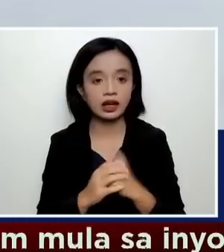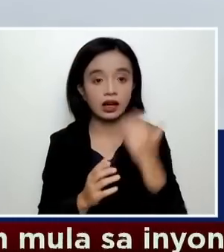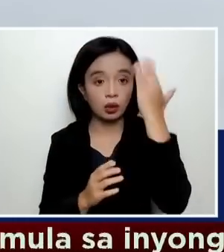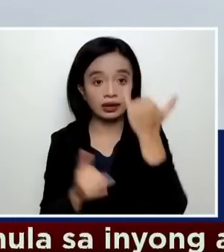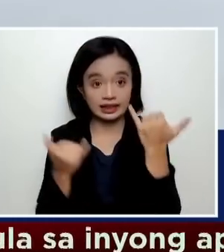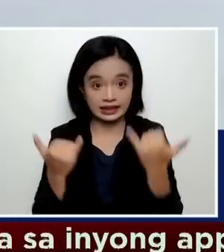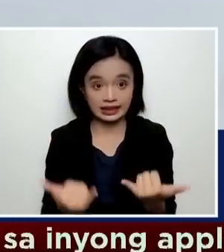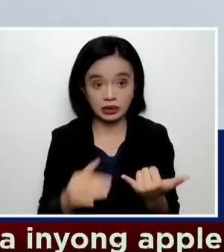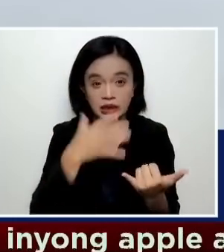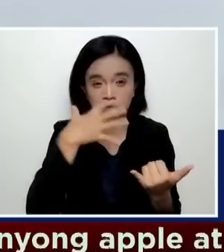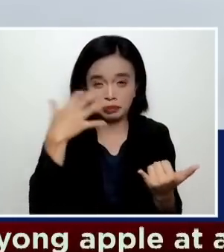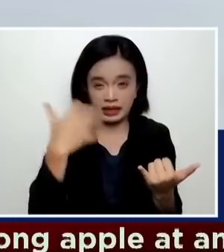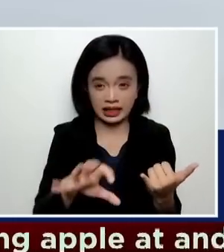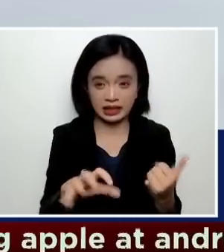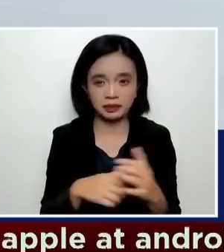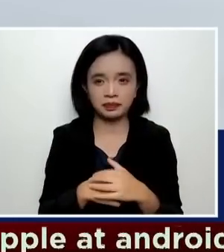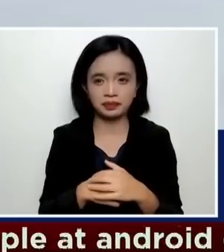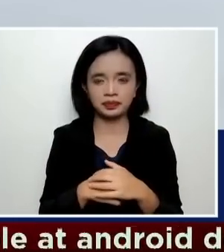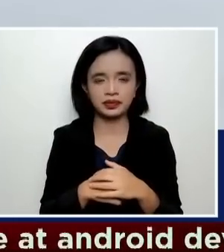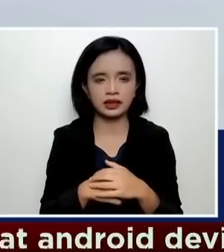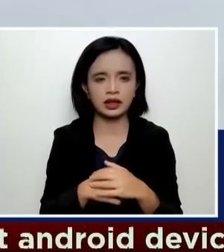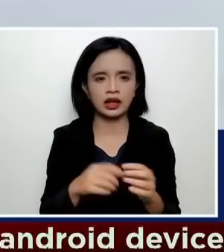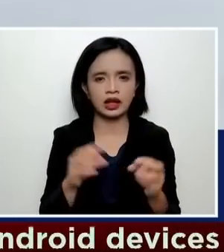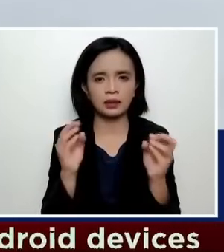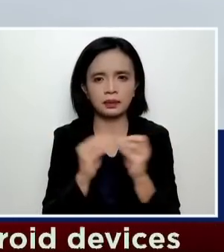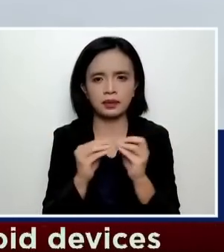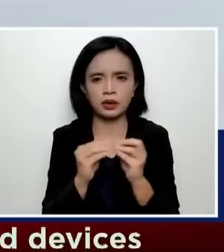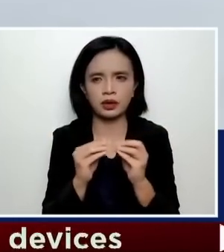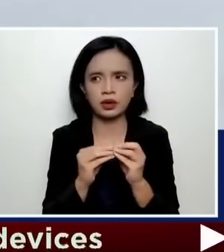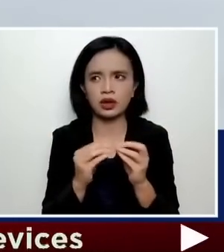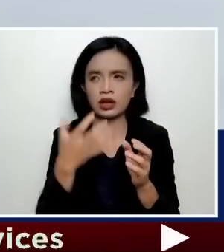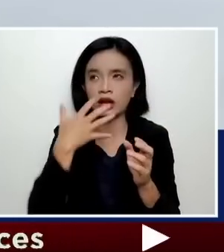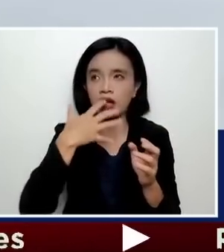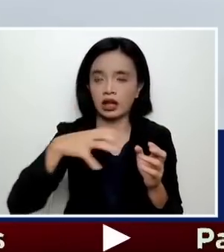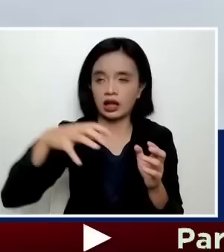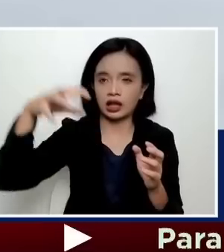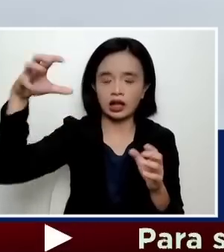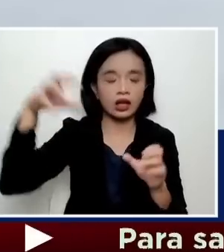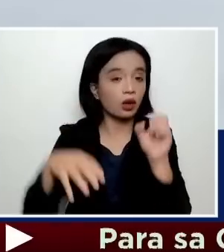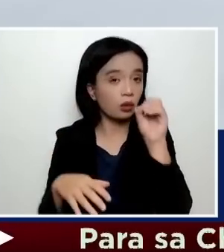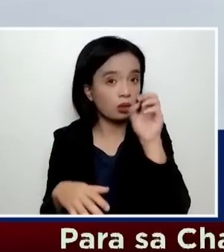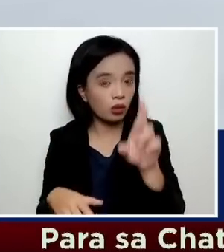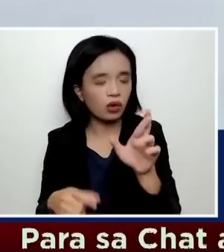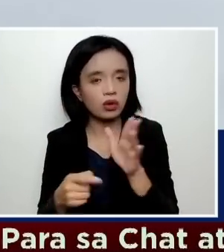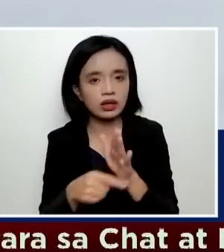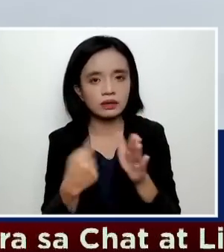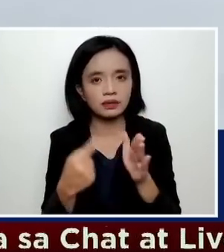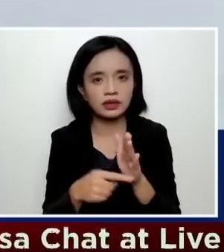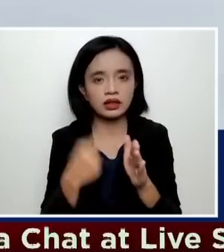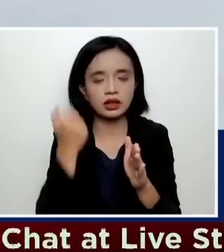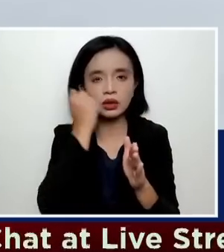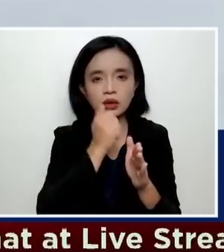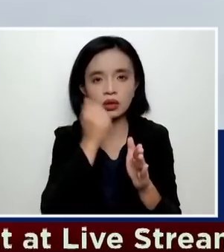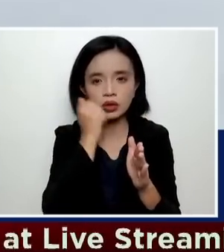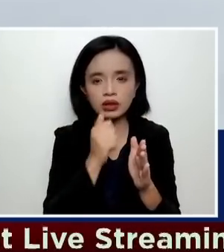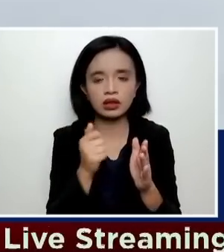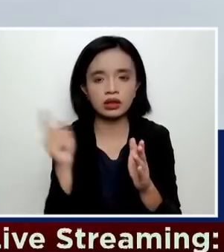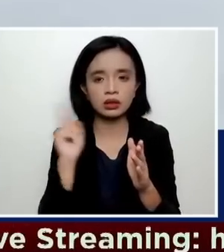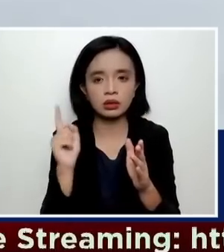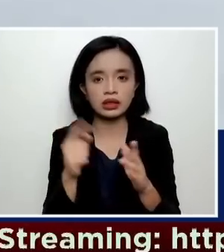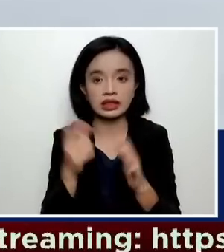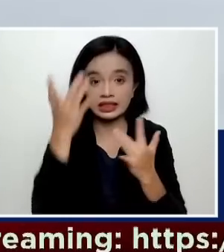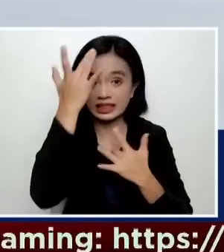tayo masyado sa araw minsan o di kaya ay lagi tayong pinapawisan, yung skin diseases po maaari din pong